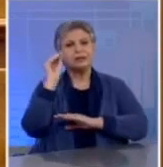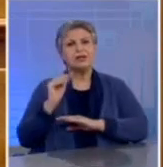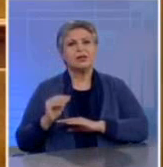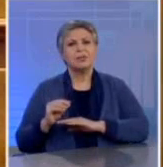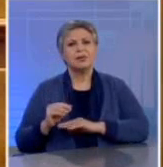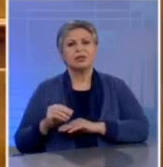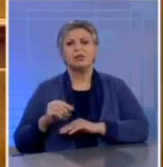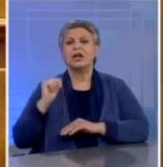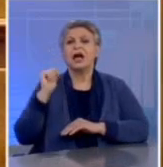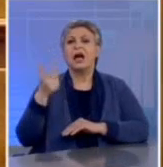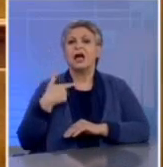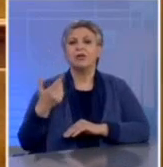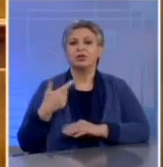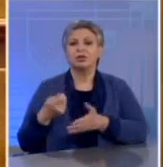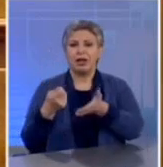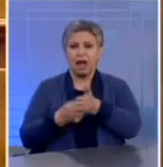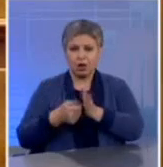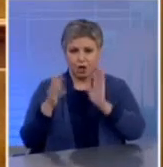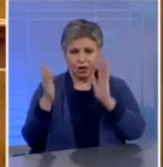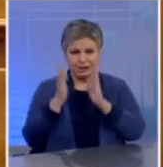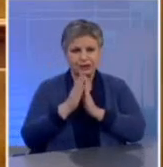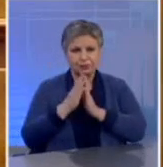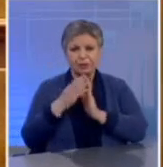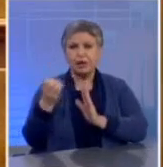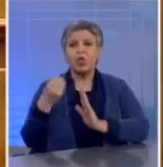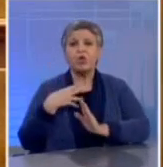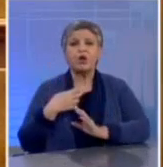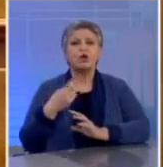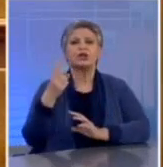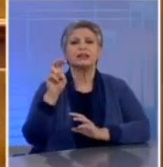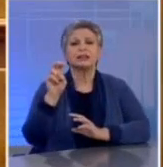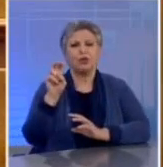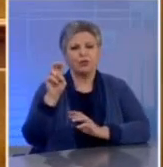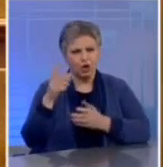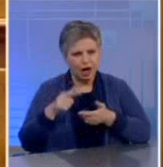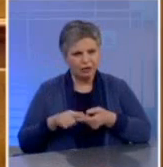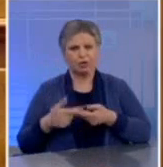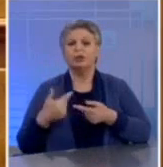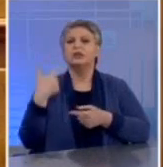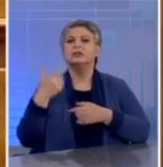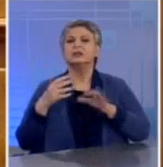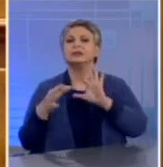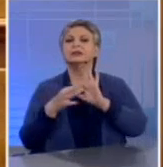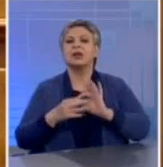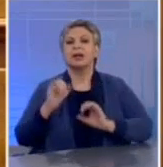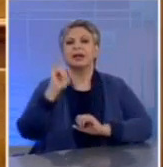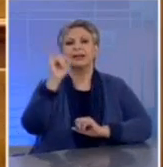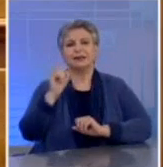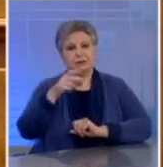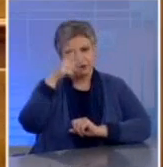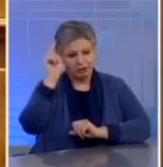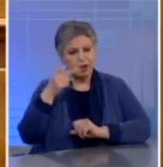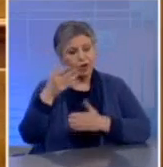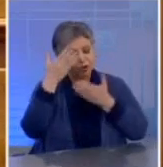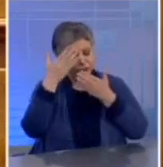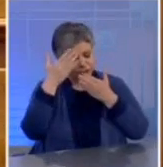ούτε σπίτι από τον Χριστοφοράκο, ούτε συνέτερος ήταν της Siemens, ούτε έσκυψε σε κανένα ψυχάρι να προσκυνήσει, ούτε ήταν